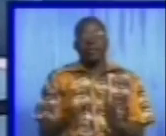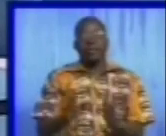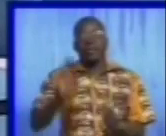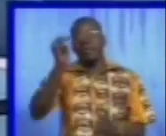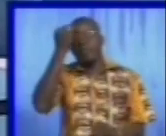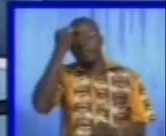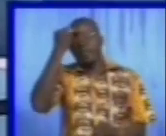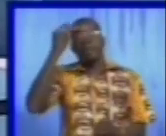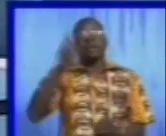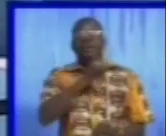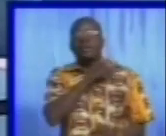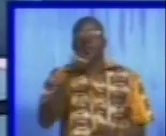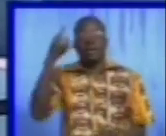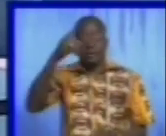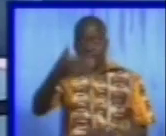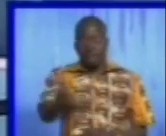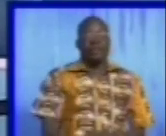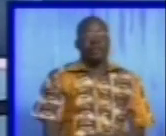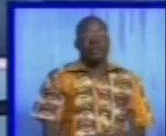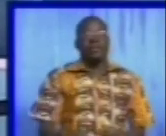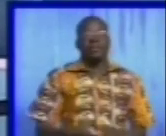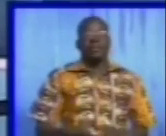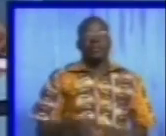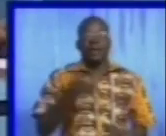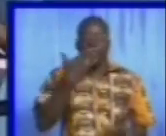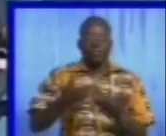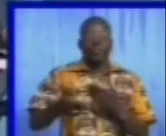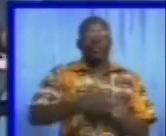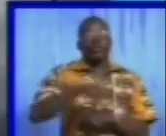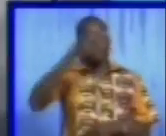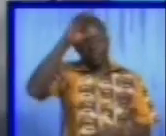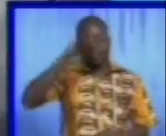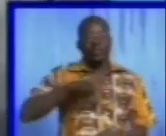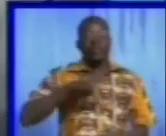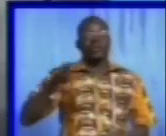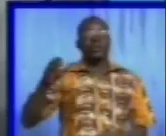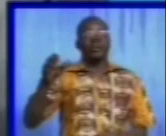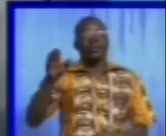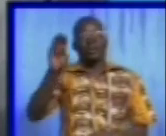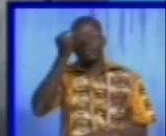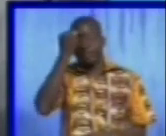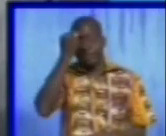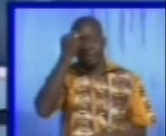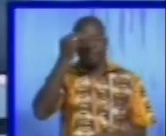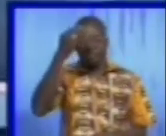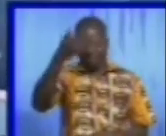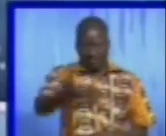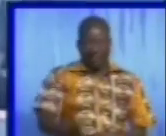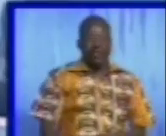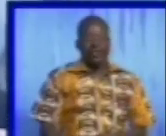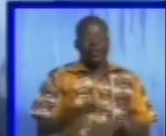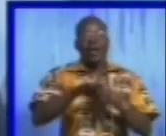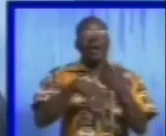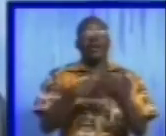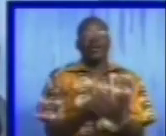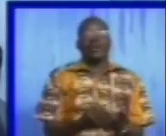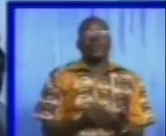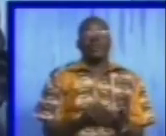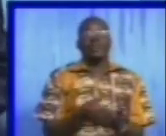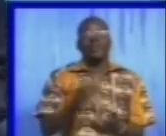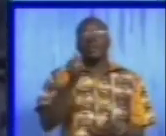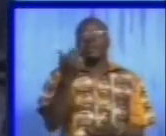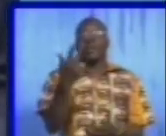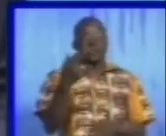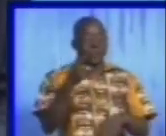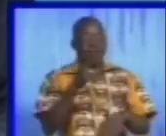la Sécurité sociale est notre invité. Bonjour, monsieur le ministre. Bonjour, monsieur Gango. Bienvenue à tous. Bienvenue au 13h15